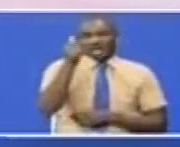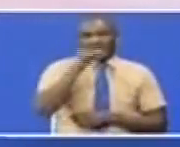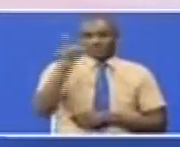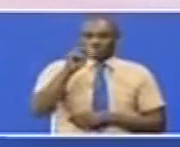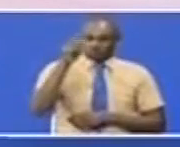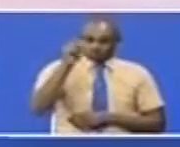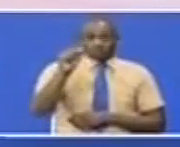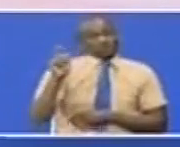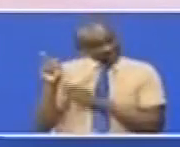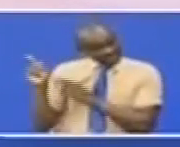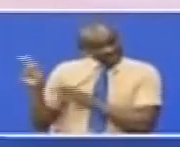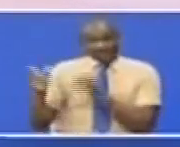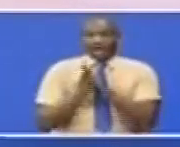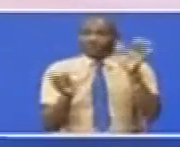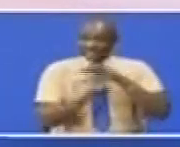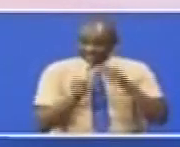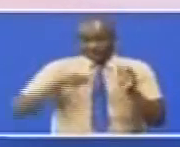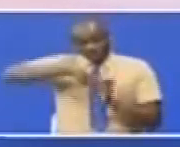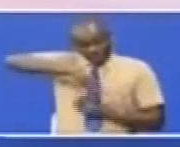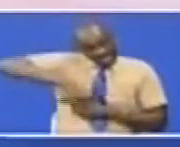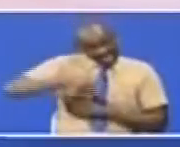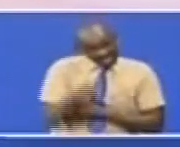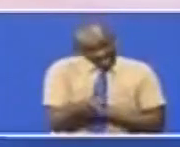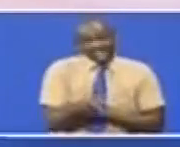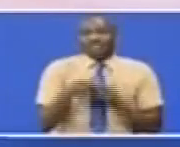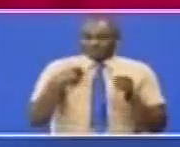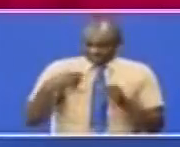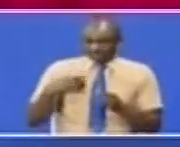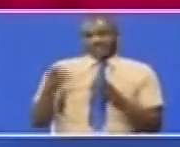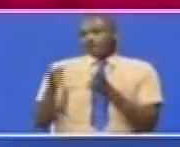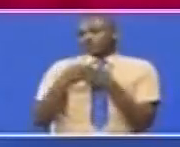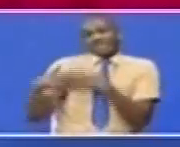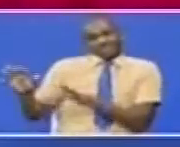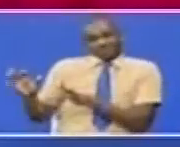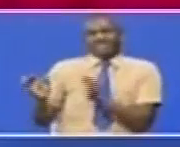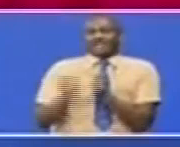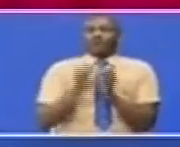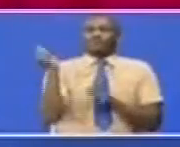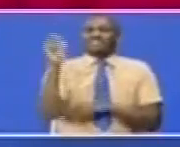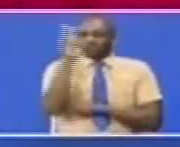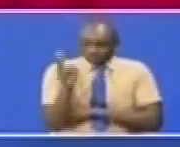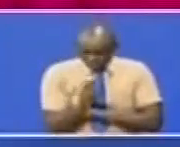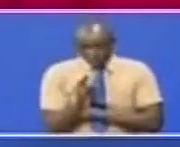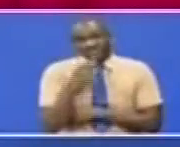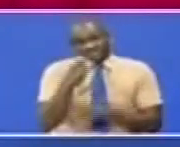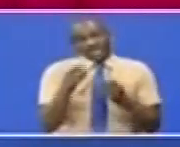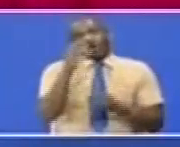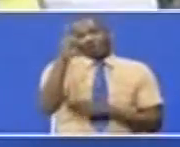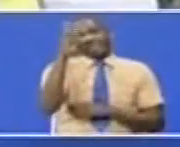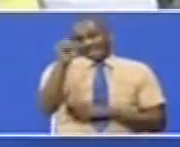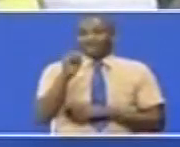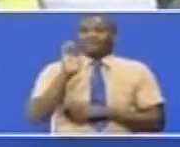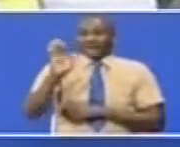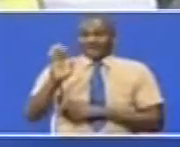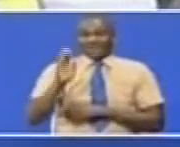ndiye bwana mkubwa wa wizara ya madini nchini Kenya, ameacha pengo. Rais Uhuru Kenyatta alikipokonya chama cha ODM moja